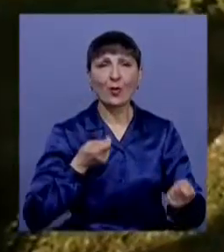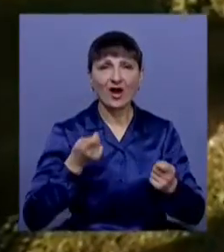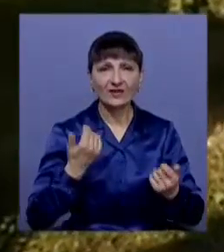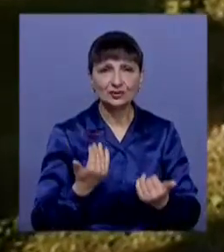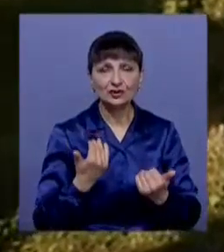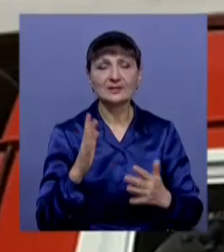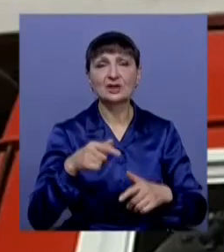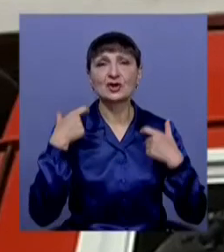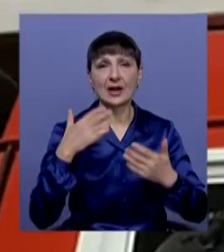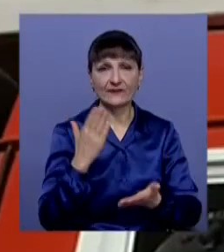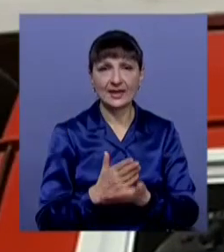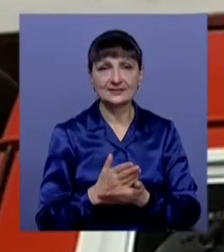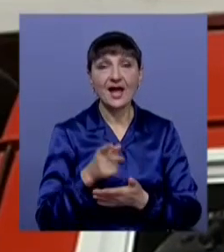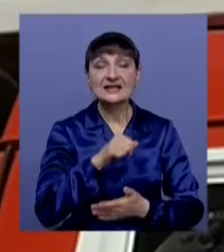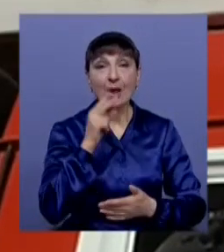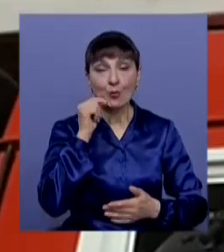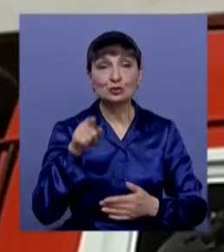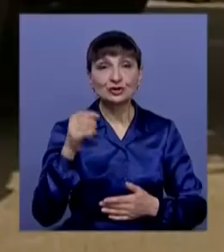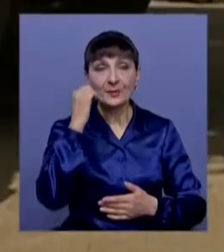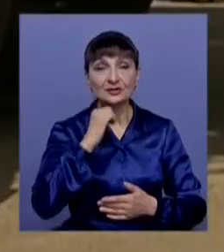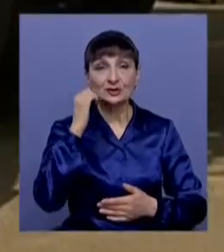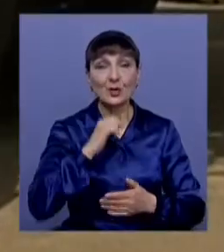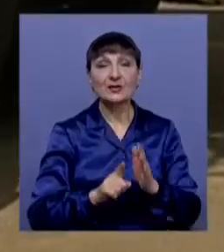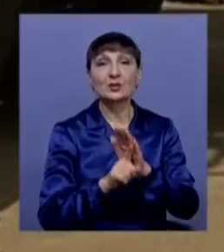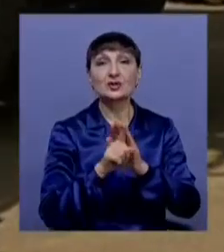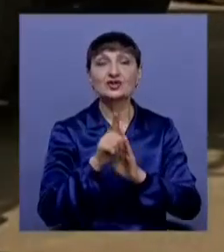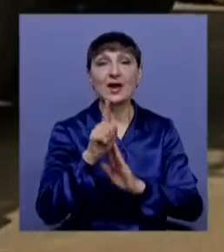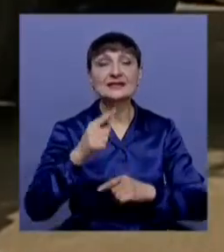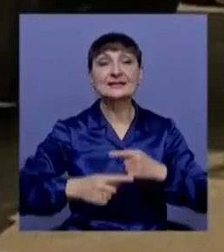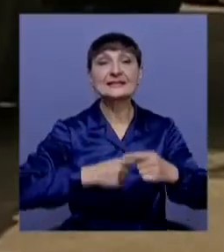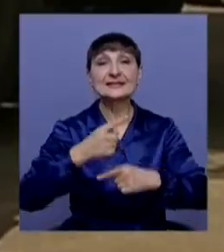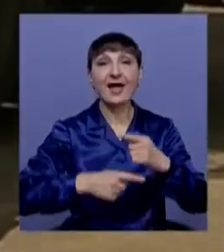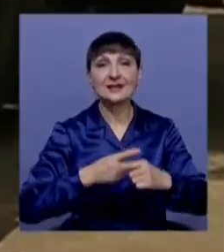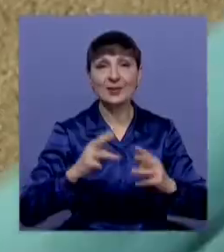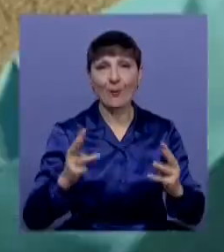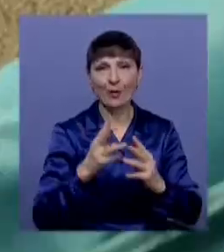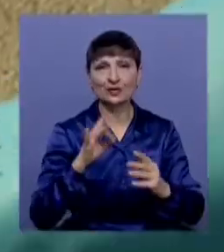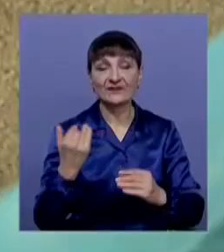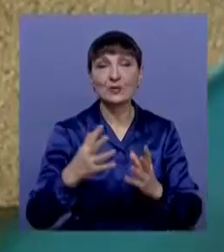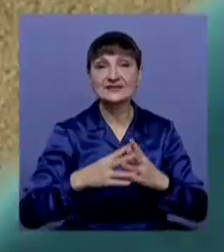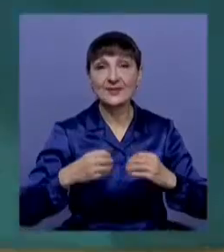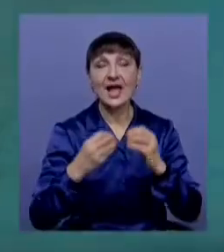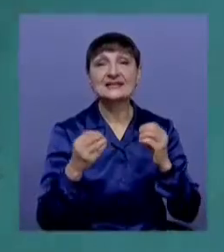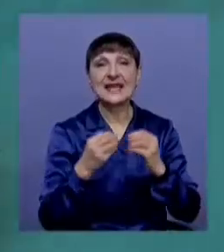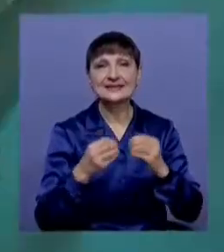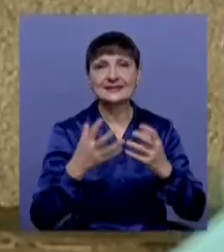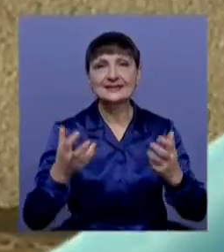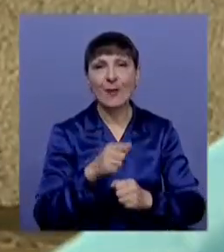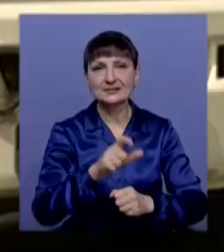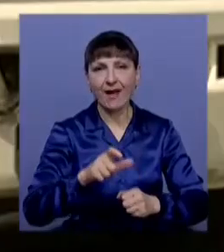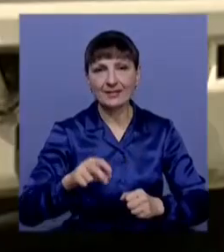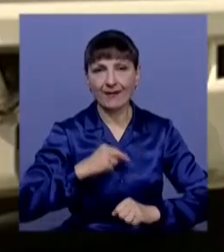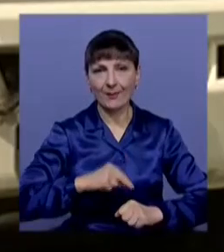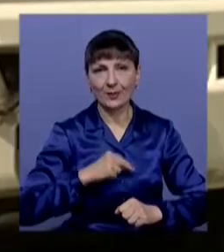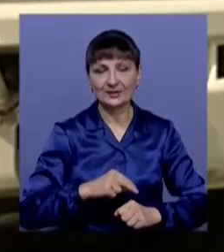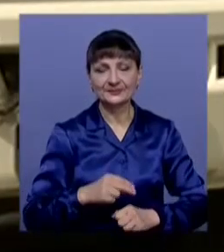и даже генералы. Сам Азат Сыдыгалиев является родоначальником целой династии пожарных. В его семье 10 спасателей. Я